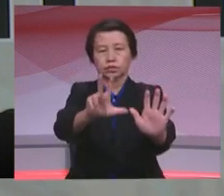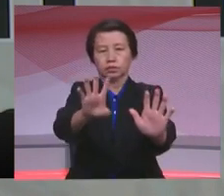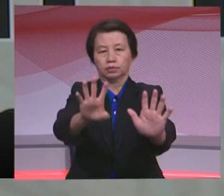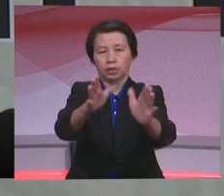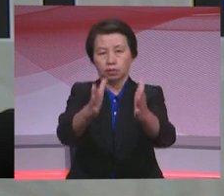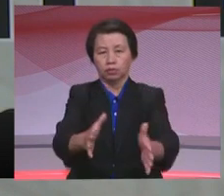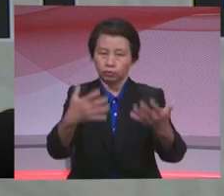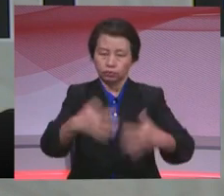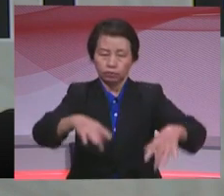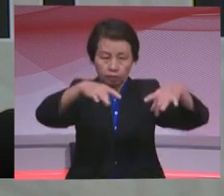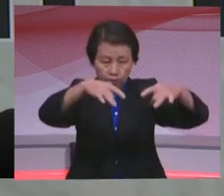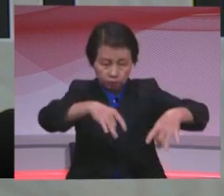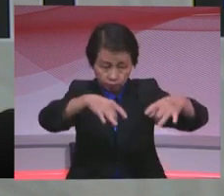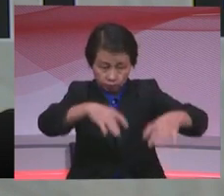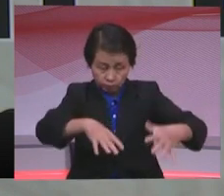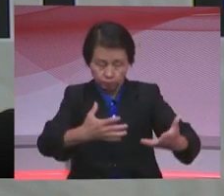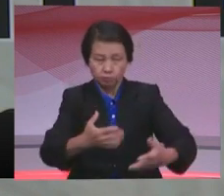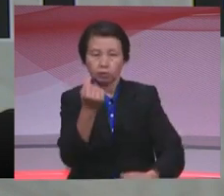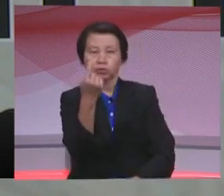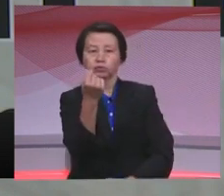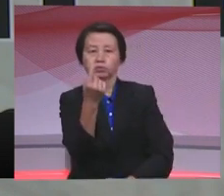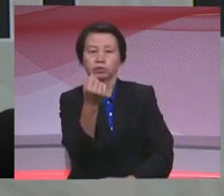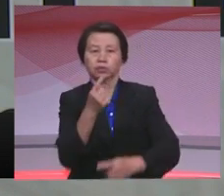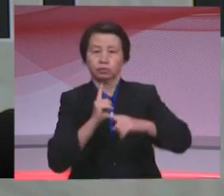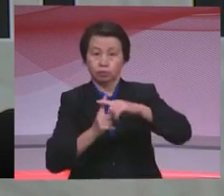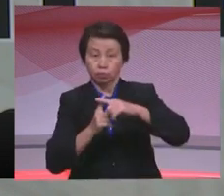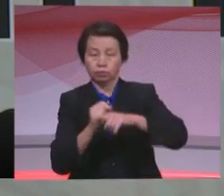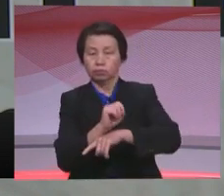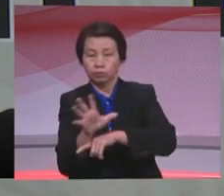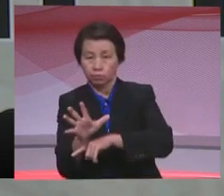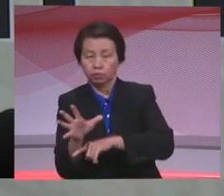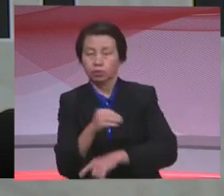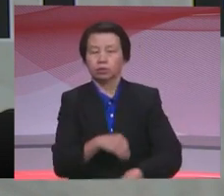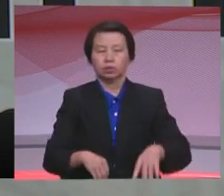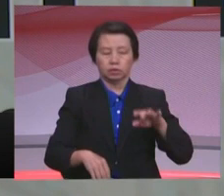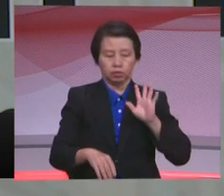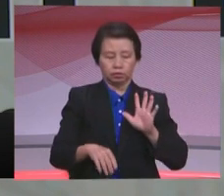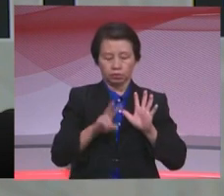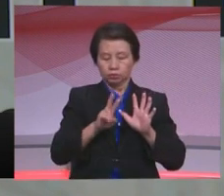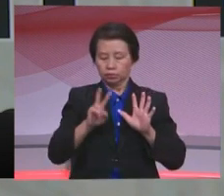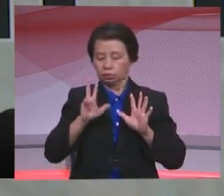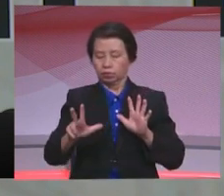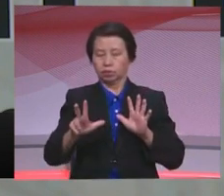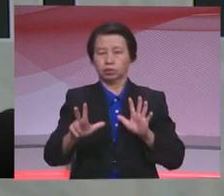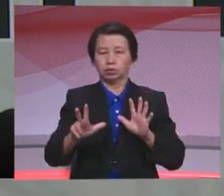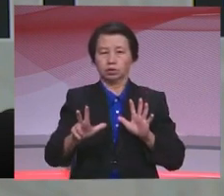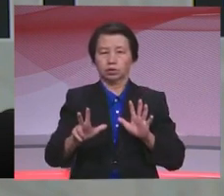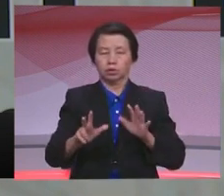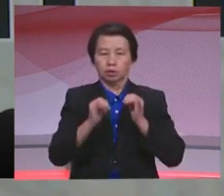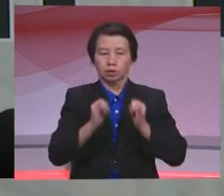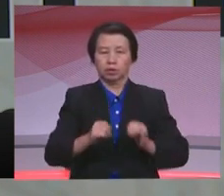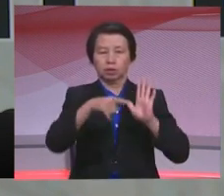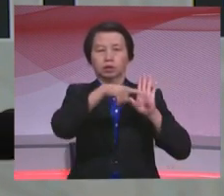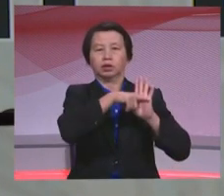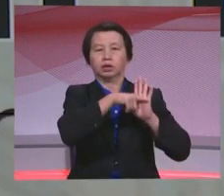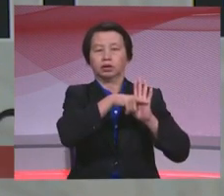individu telah disaring, iaitu 11 kes dikesan positif COVID-19 dan 523 adalah individu